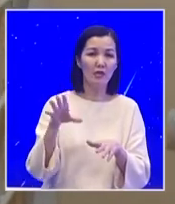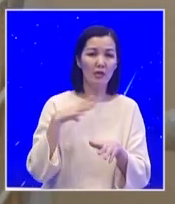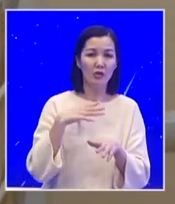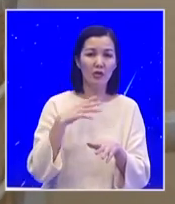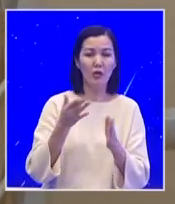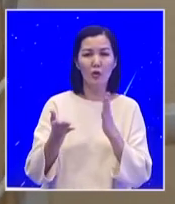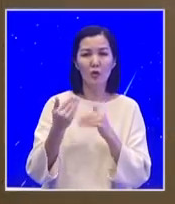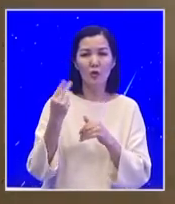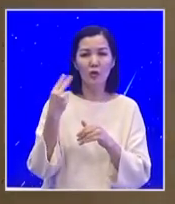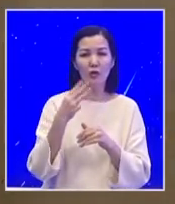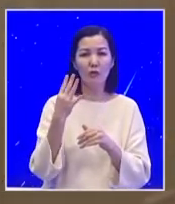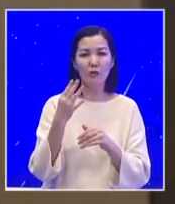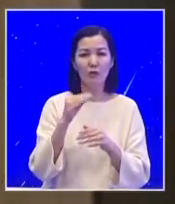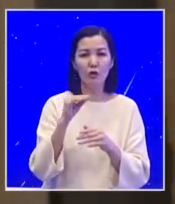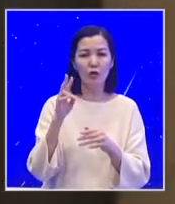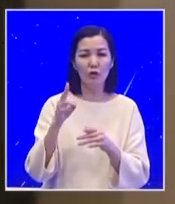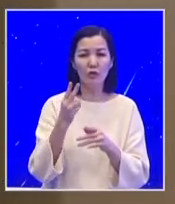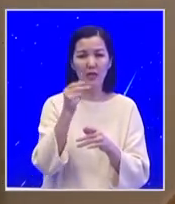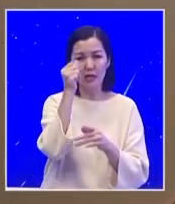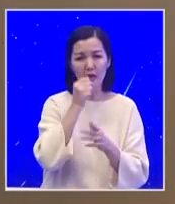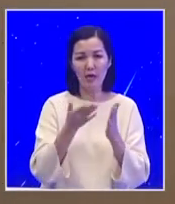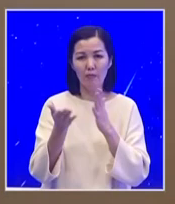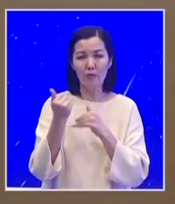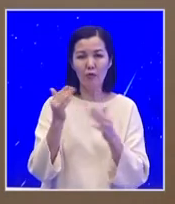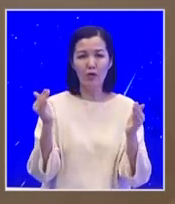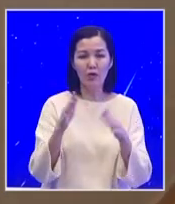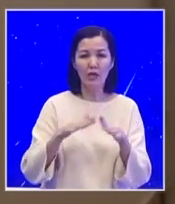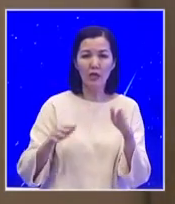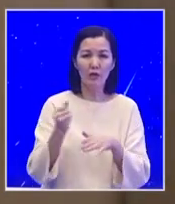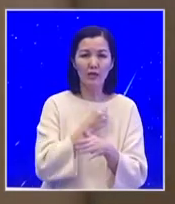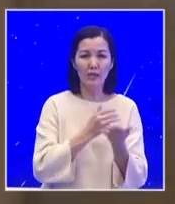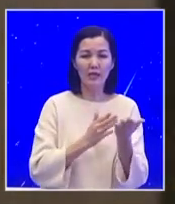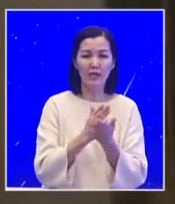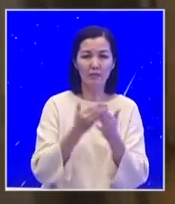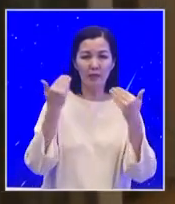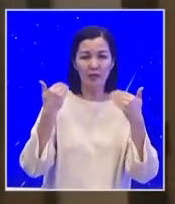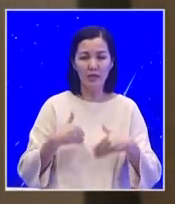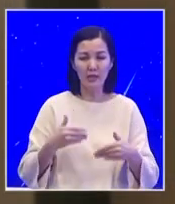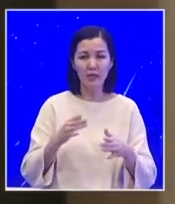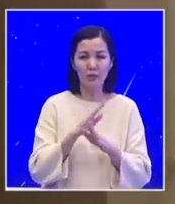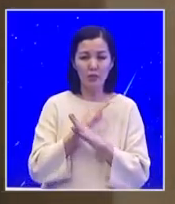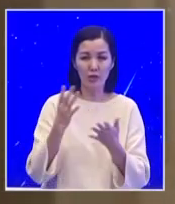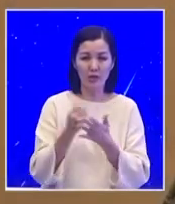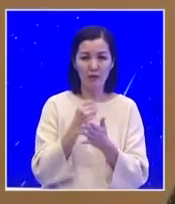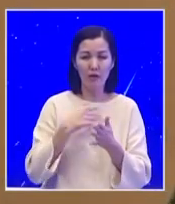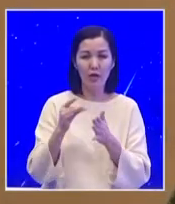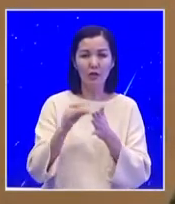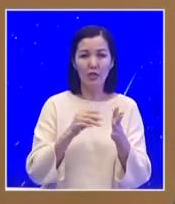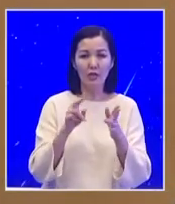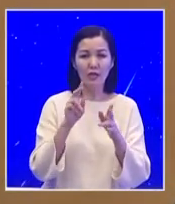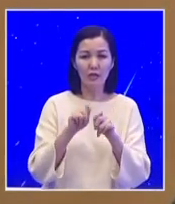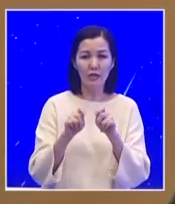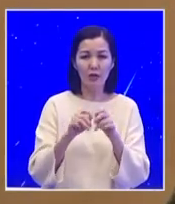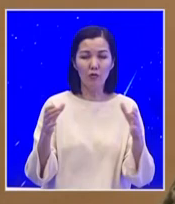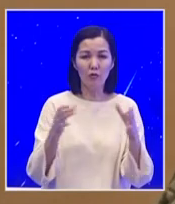24-ші желтоқсанда тіркелді. Екі ай бұрын Қаратал шағын ауданында әскери қызметкердің денесі табылған болатын. Жедел тергеу тобы